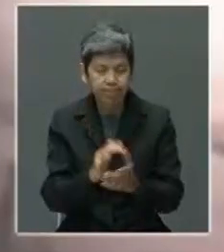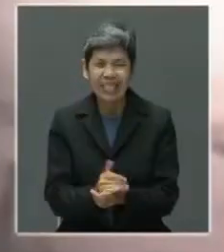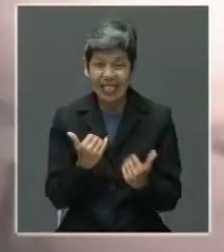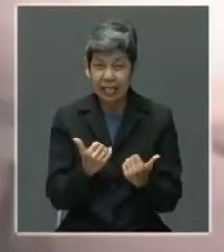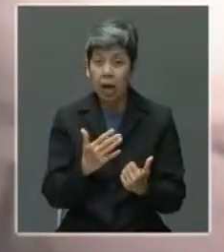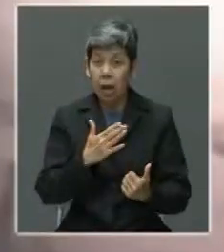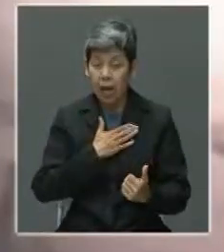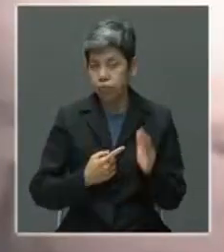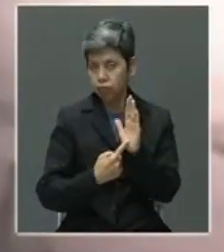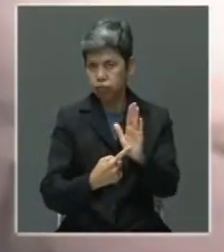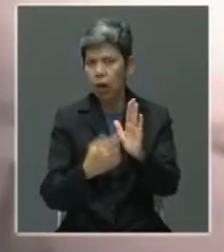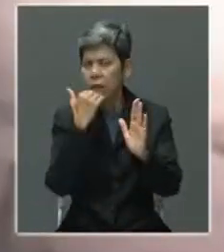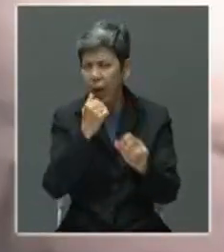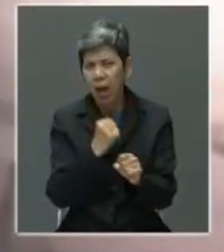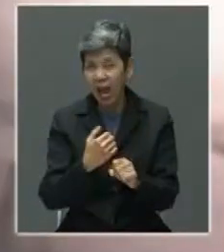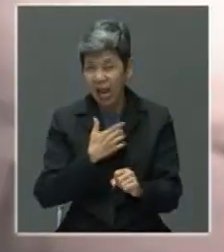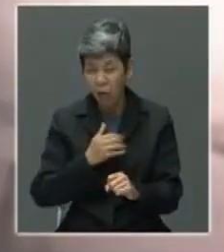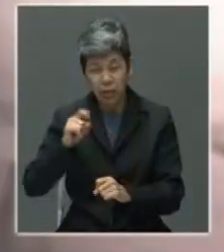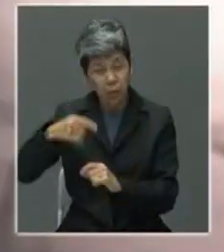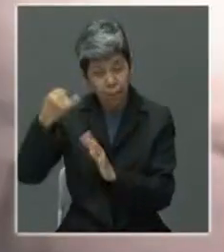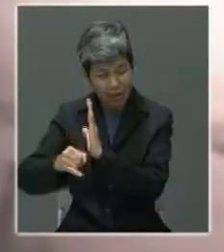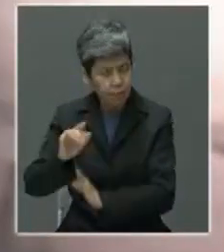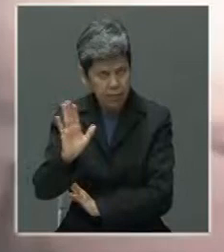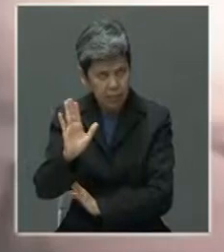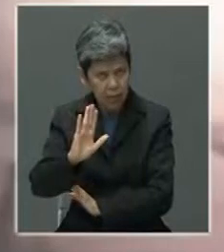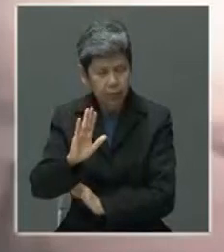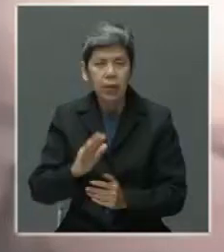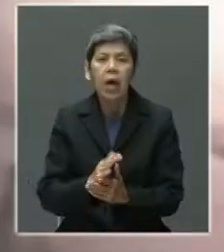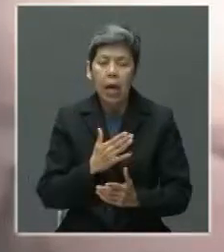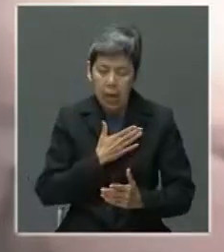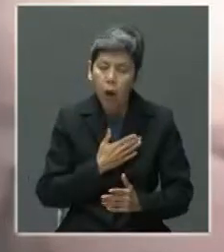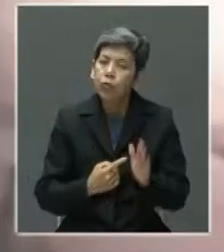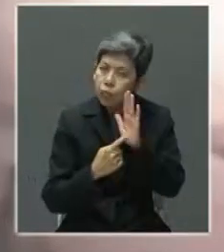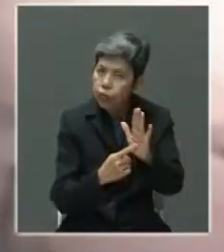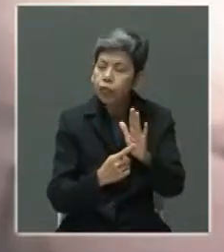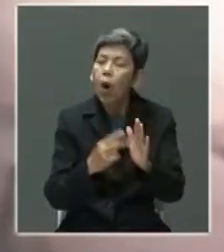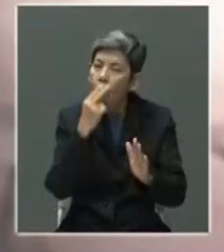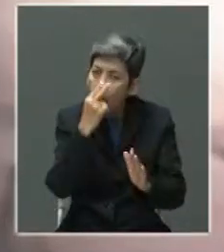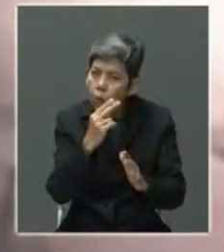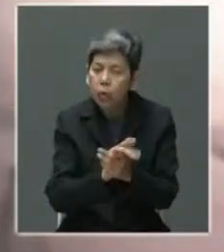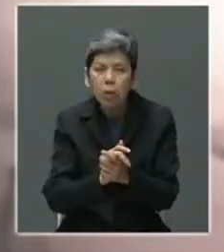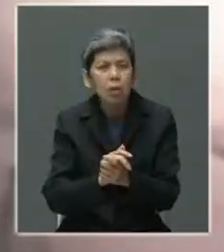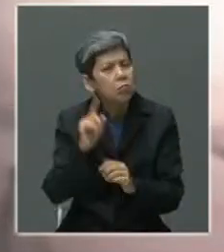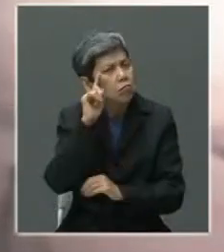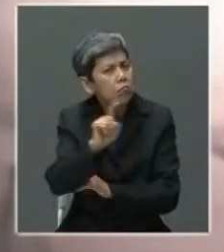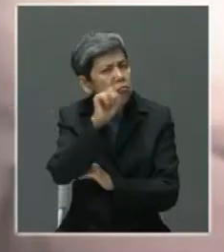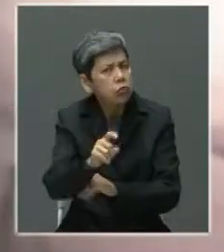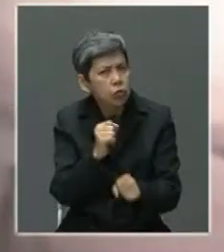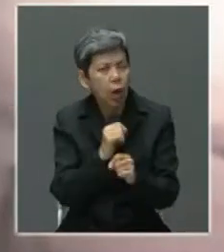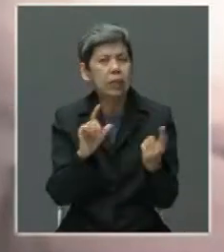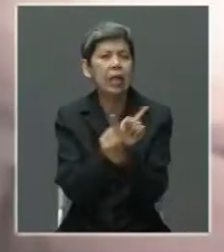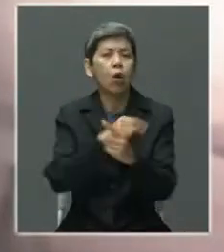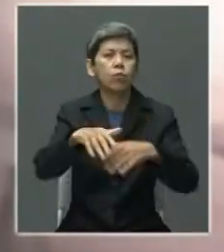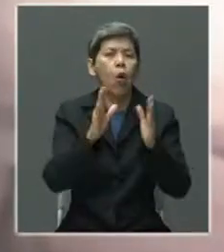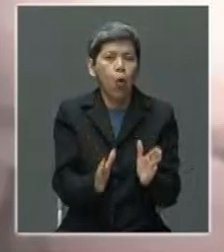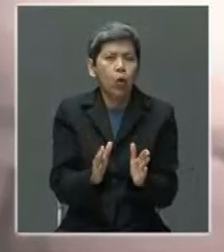การที่เรานำเสนอวันนี้นะฮะไม่ได้หมายความว่าศรีพันวาเขาผิดนะครับต้องย้ำอีกทีหนึ่งเพียงแค่เป็นการสะท้อนนะครับคำถามที่เกิดขึ้นจากสังคมแล้วก็บุ